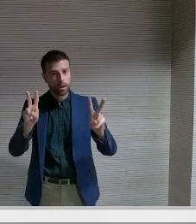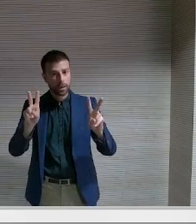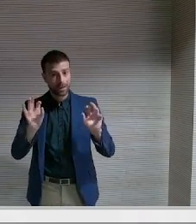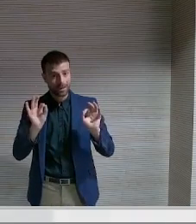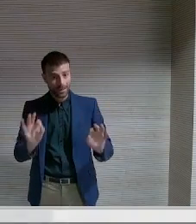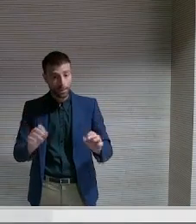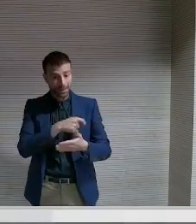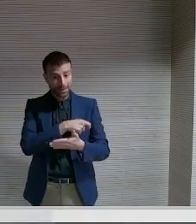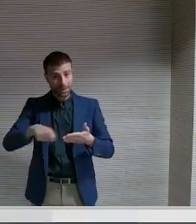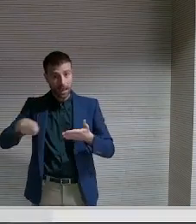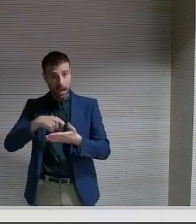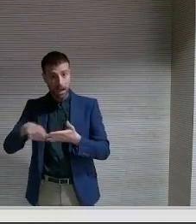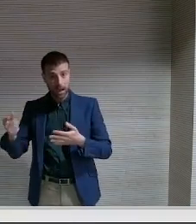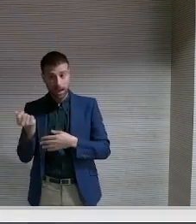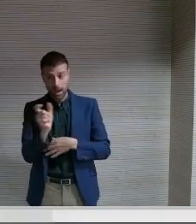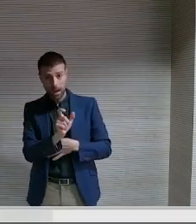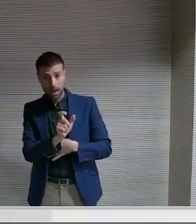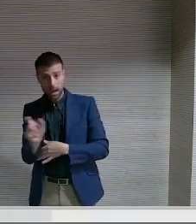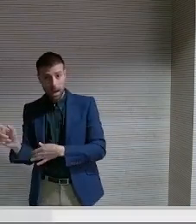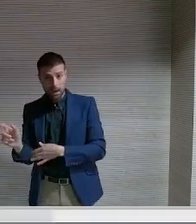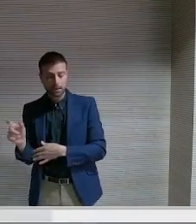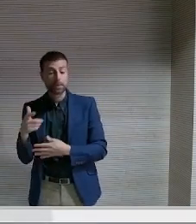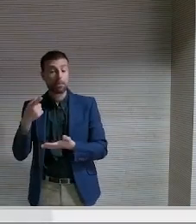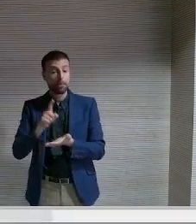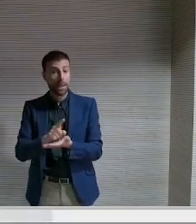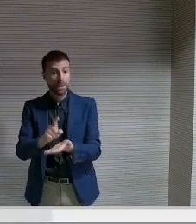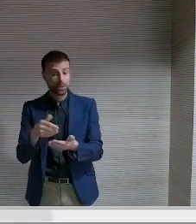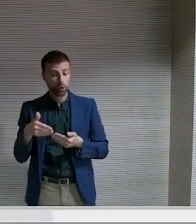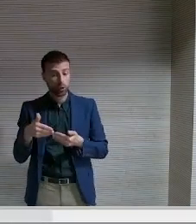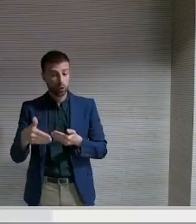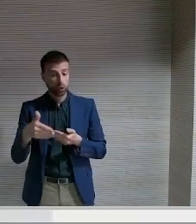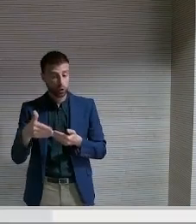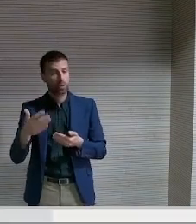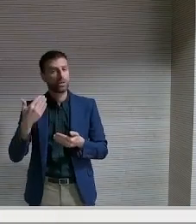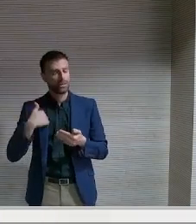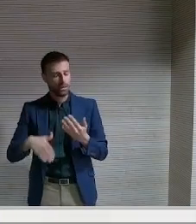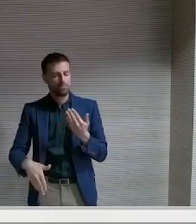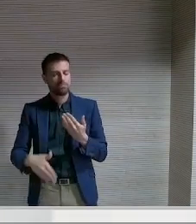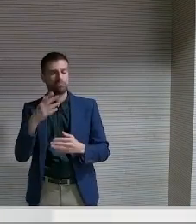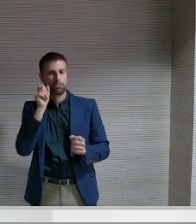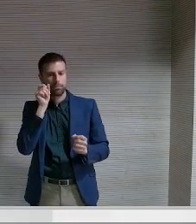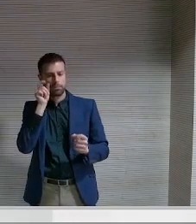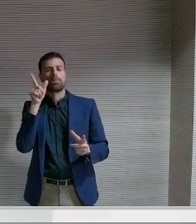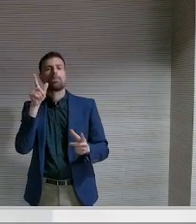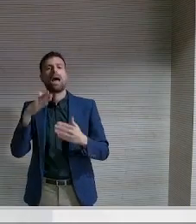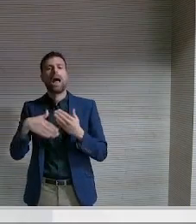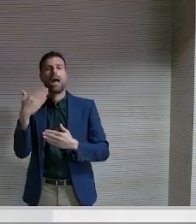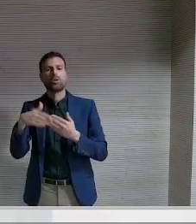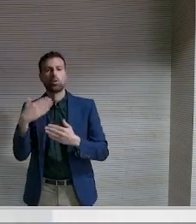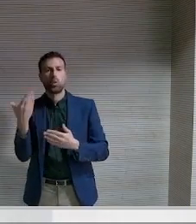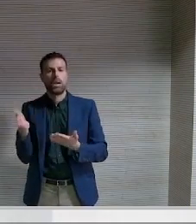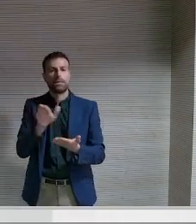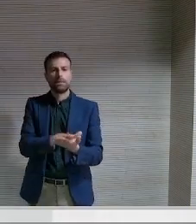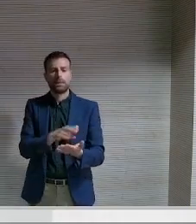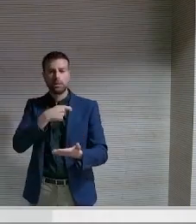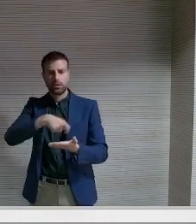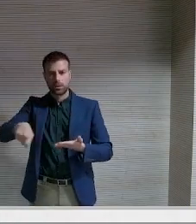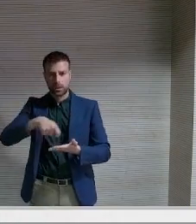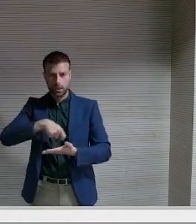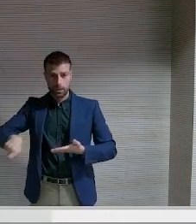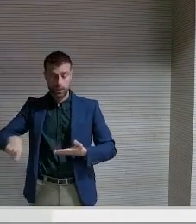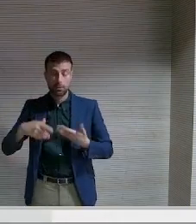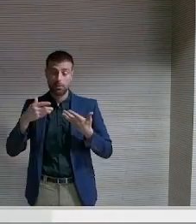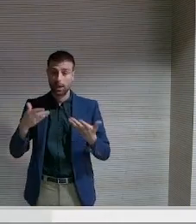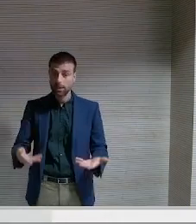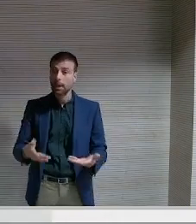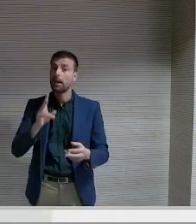a salaris, doncs, en els propers mesos començarem a veure ja doncs, les actualitzacions salarials. Per tant, el que